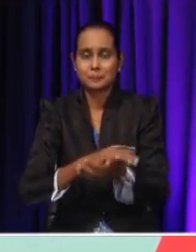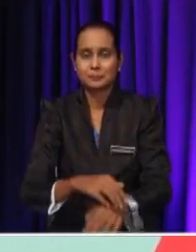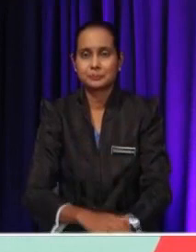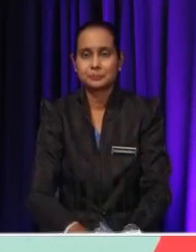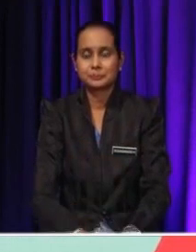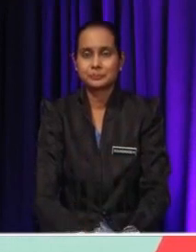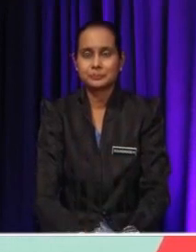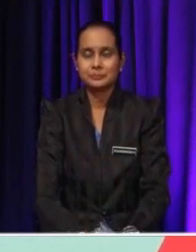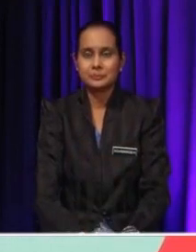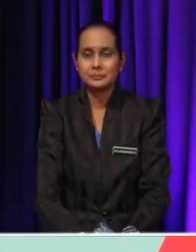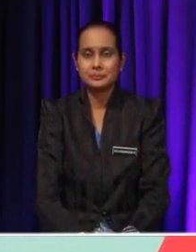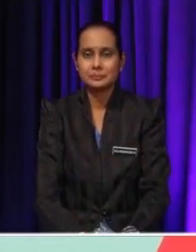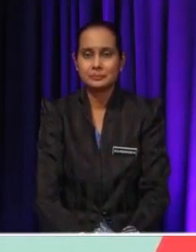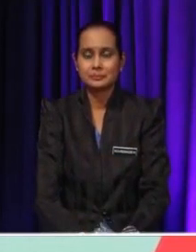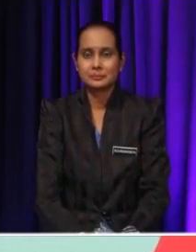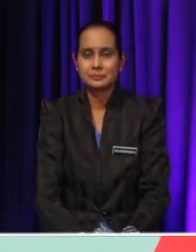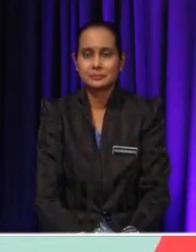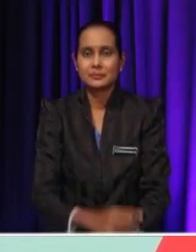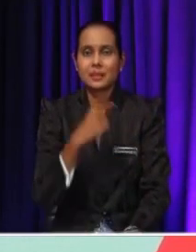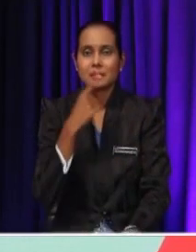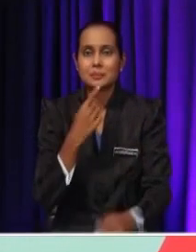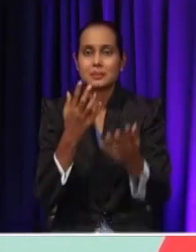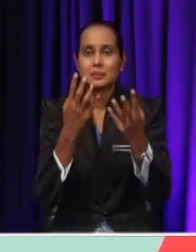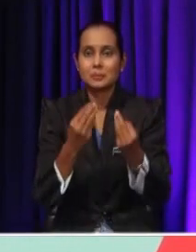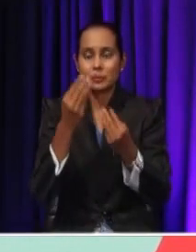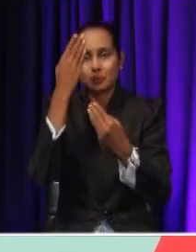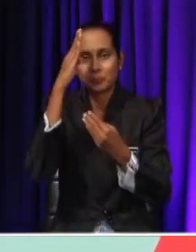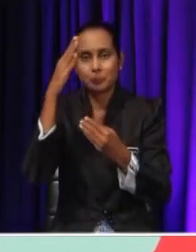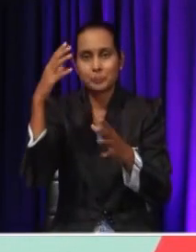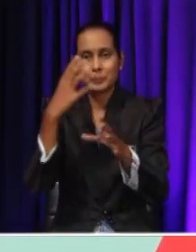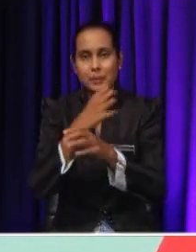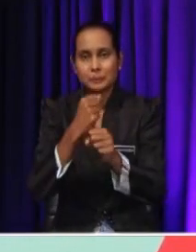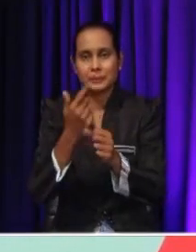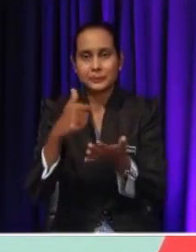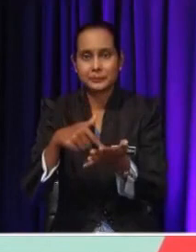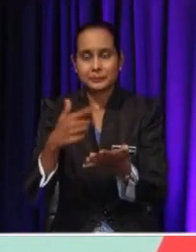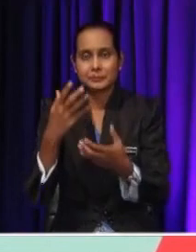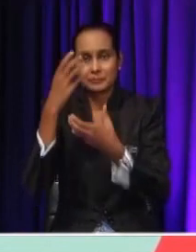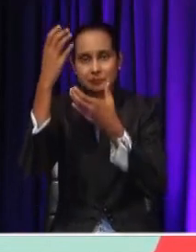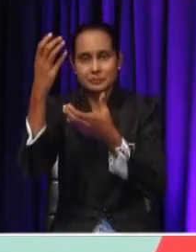Siapa lagi yang ingin memberikan pendapat tentang soal dan yang kita ajukan ini